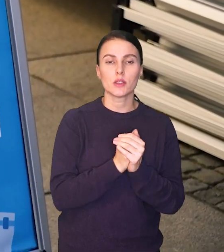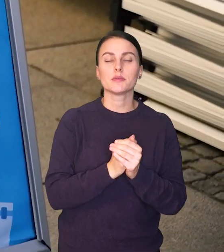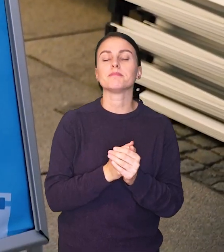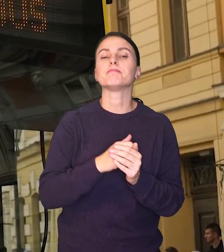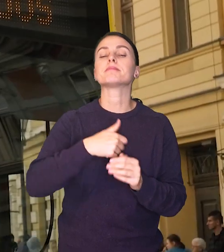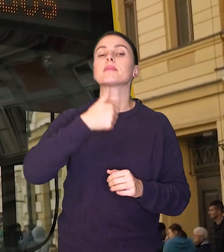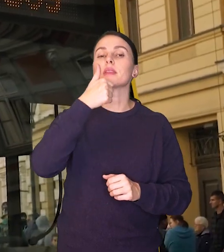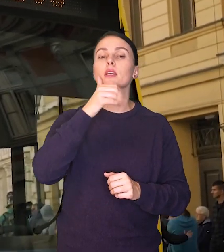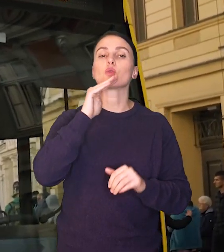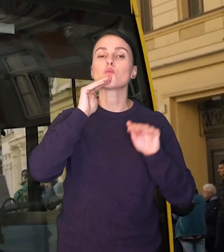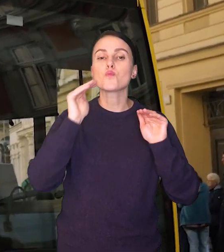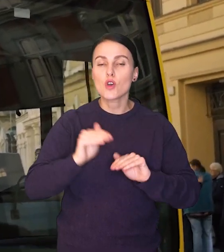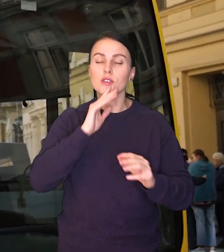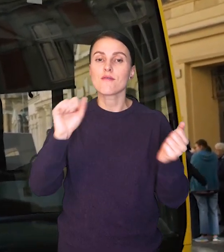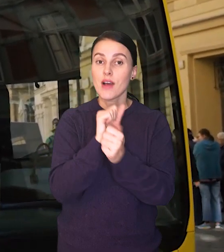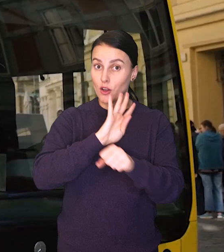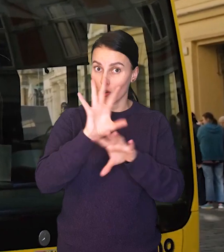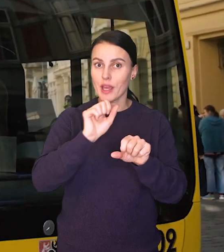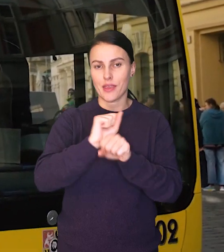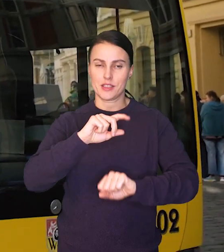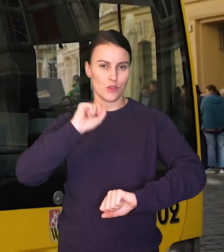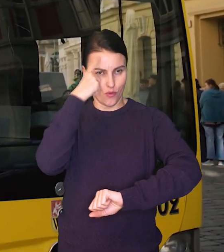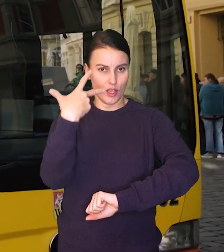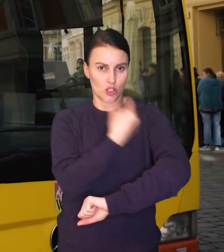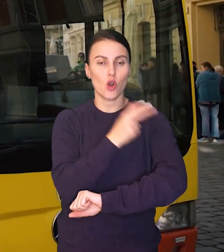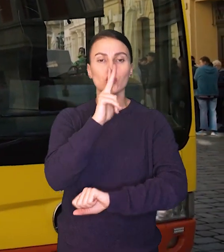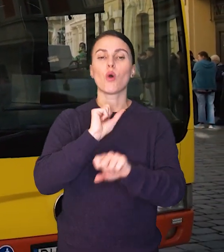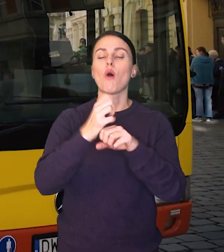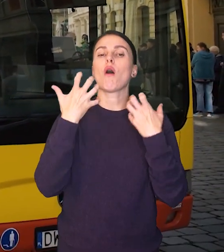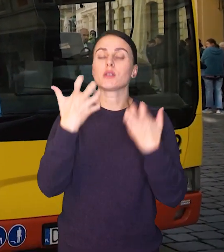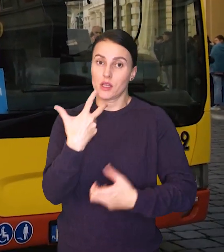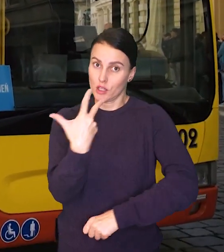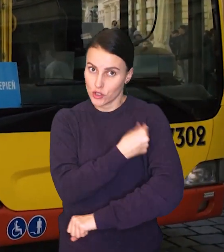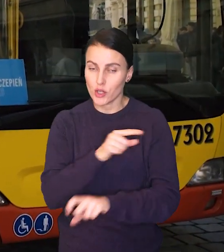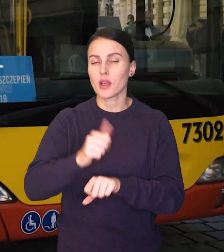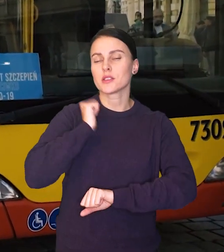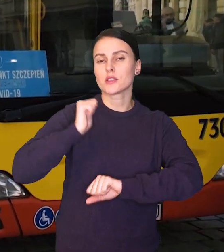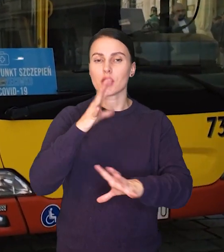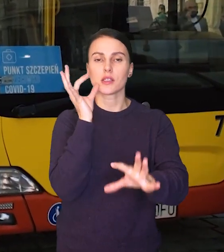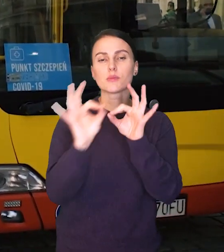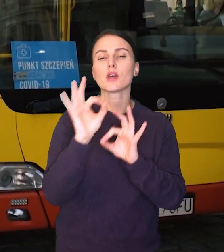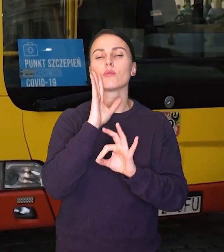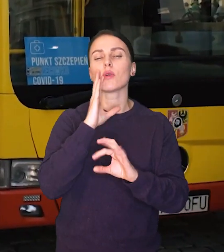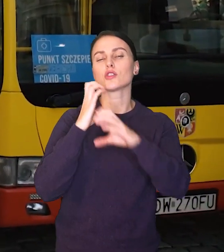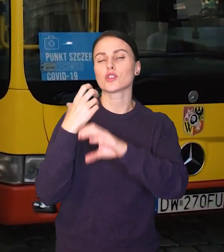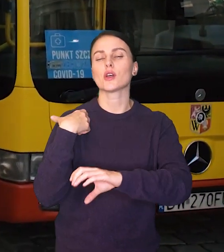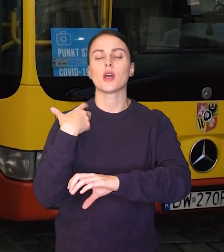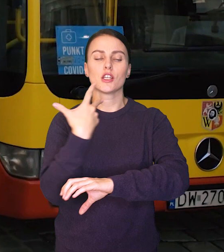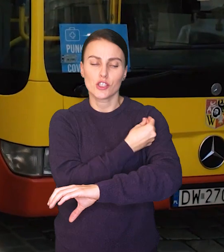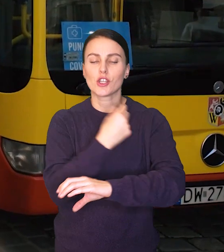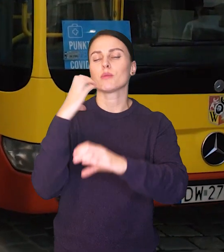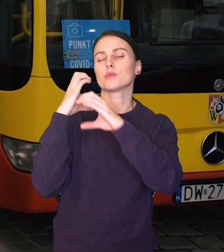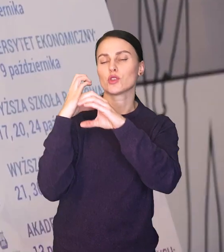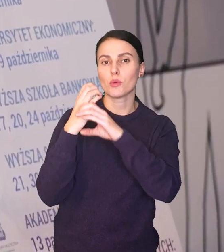walce z COVID-19 jest szczepionka. Na osoby, które chcą się zaszczepić, czeka m.in. szczepciobus,